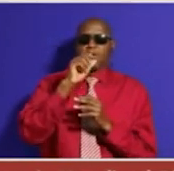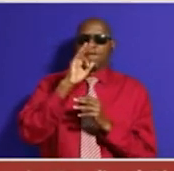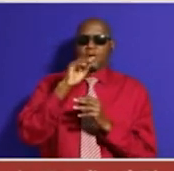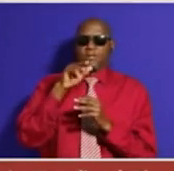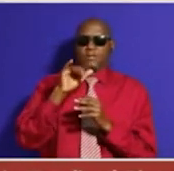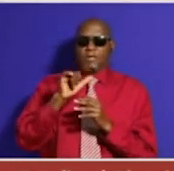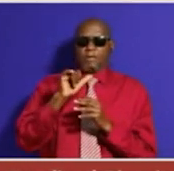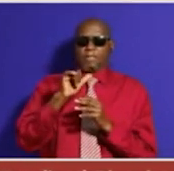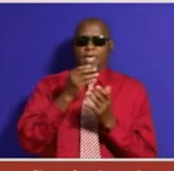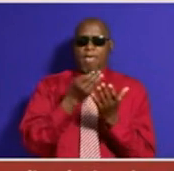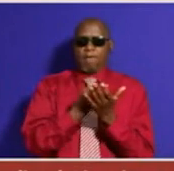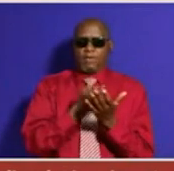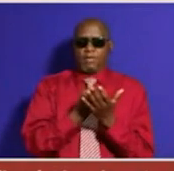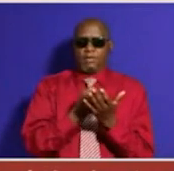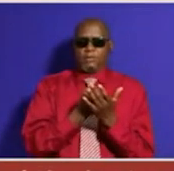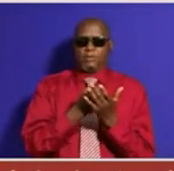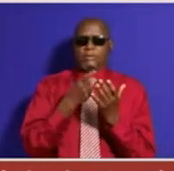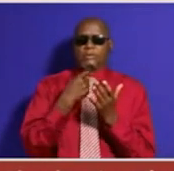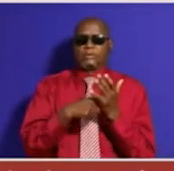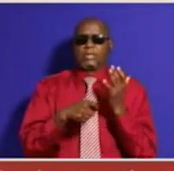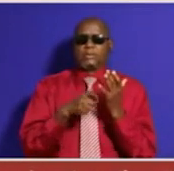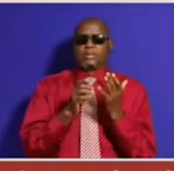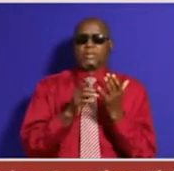of members at the tax appeal tribunal.